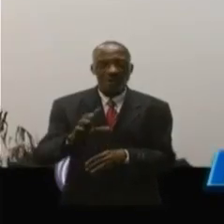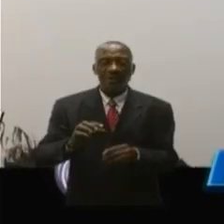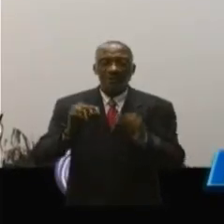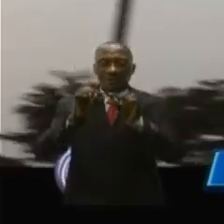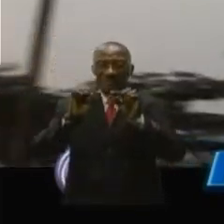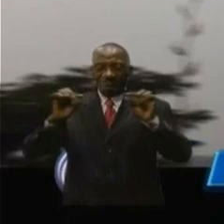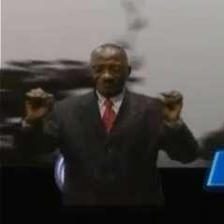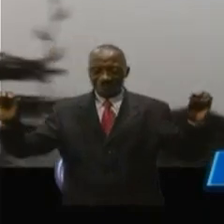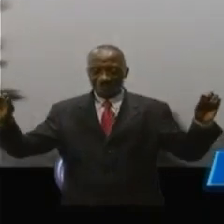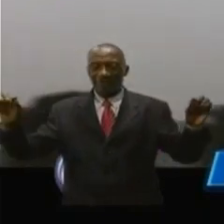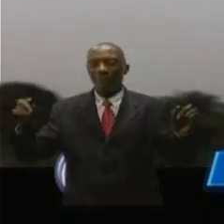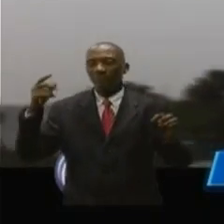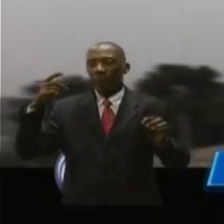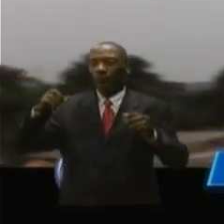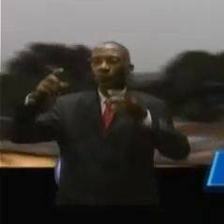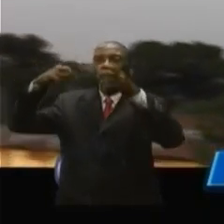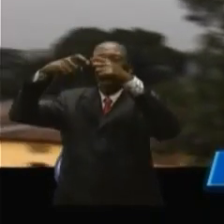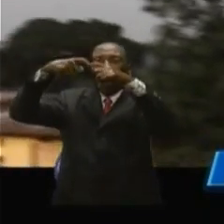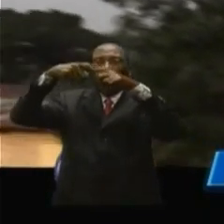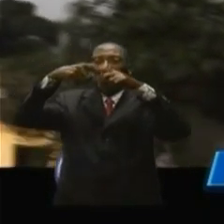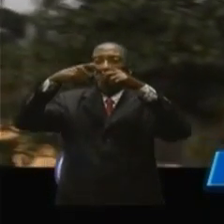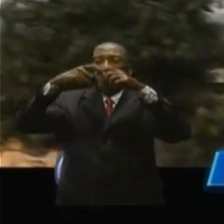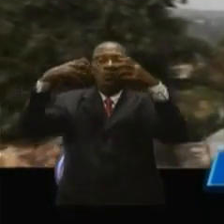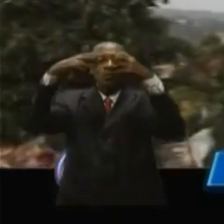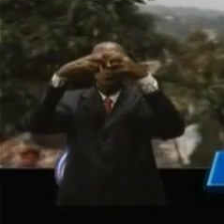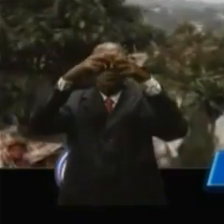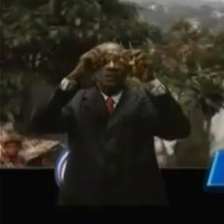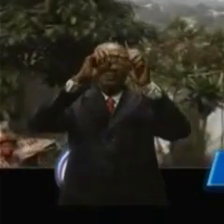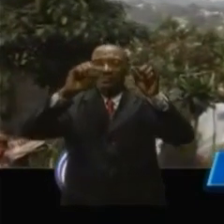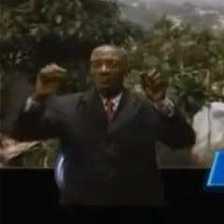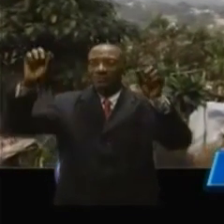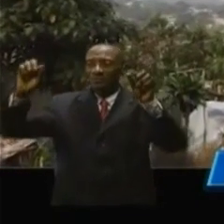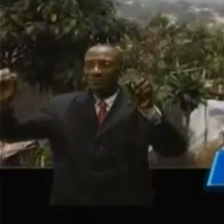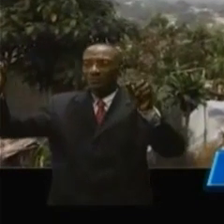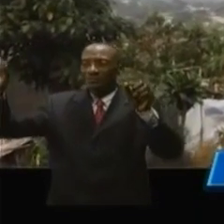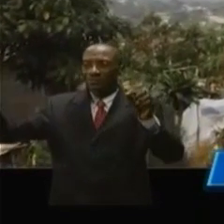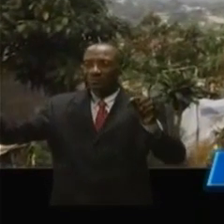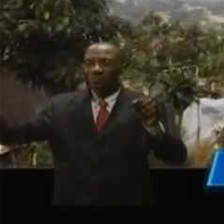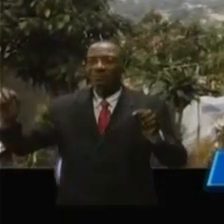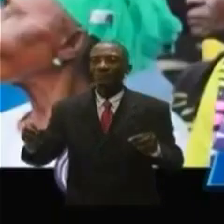C'est une première pour ce coin de la périphérie de Kinshasa.